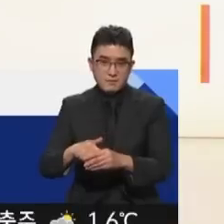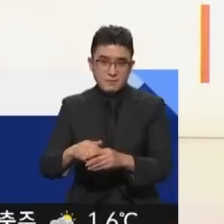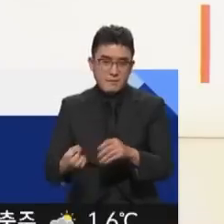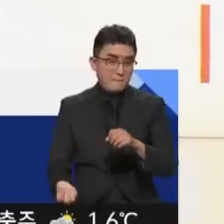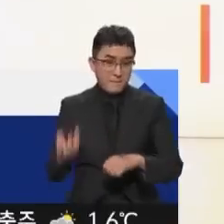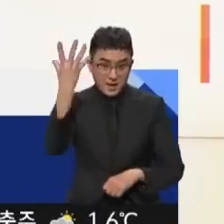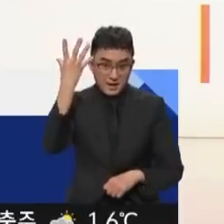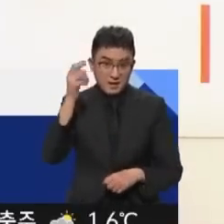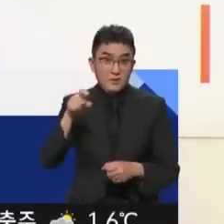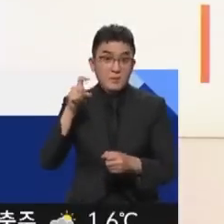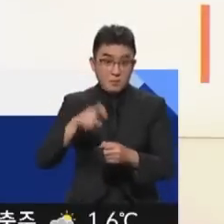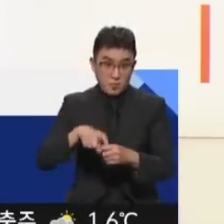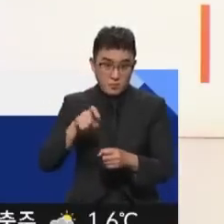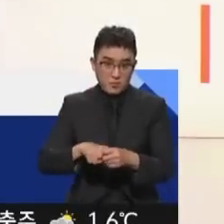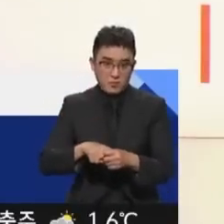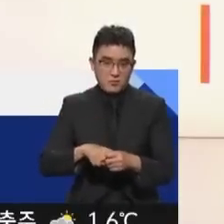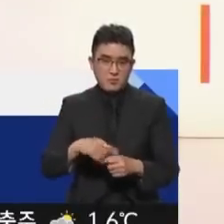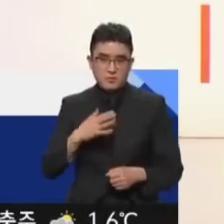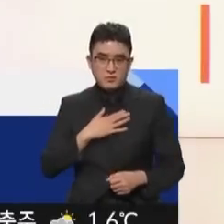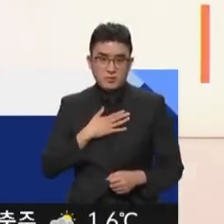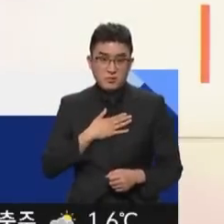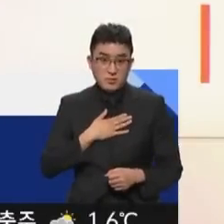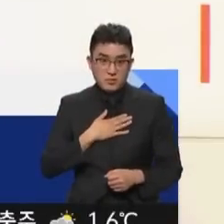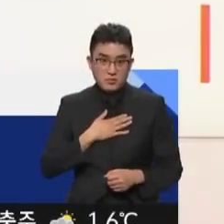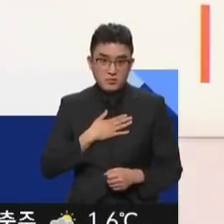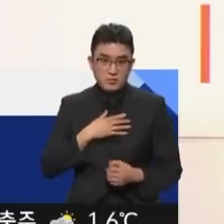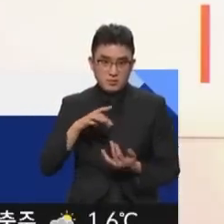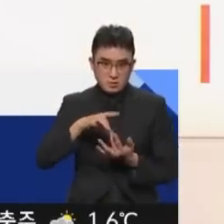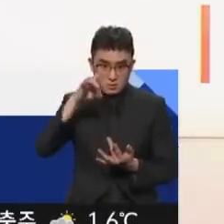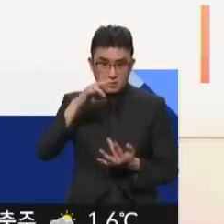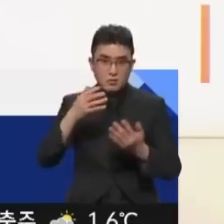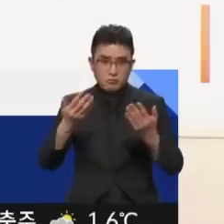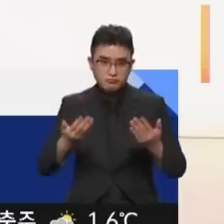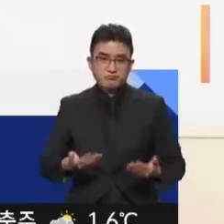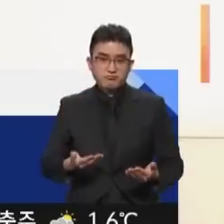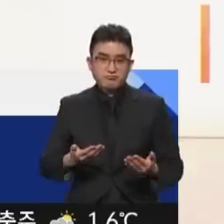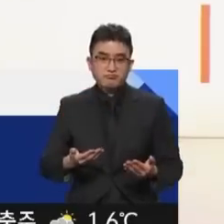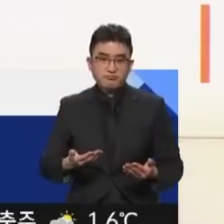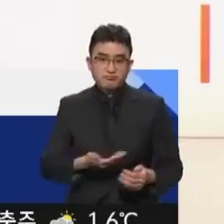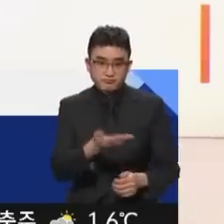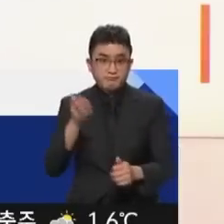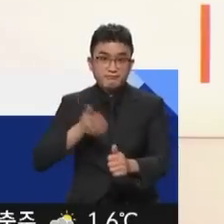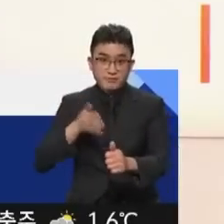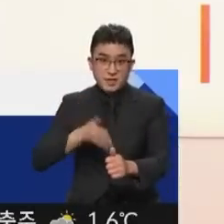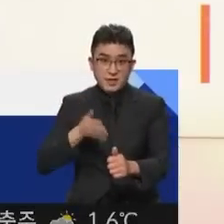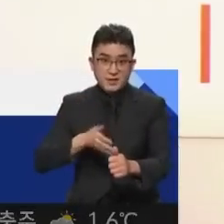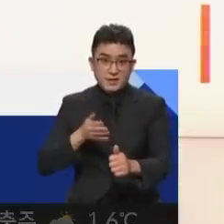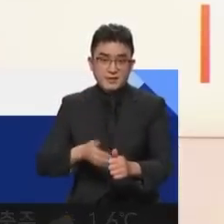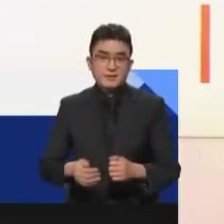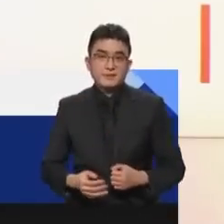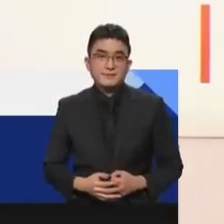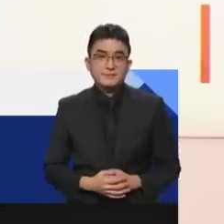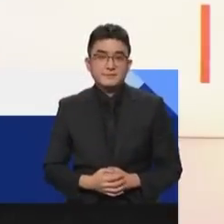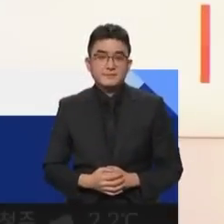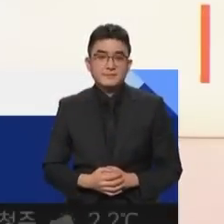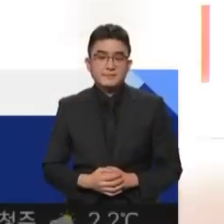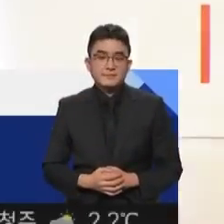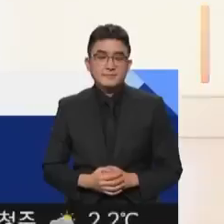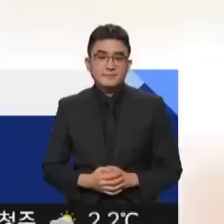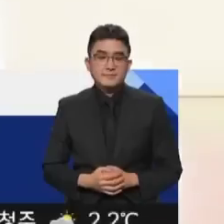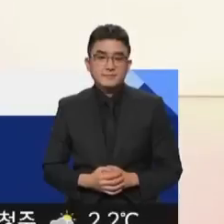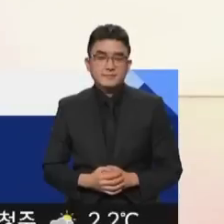대표로 저 김기현을 선택해 주실 것을 당원 여러분들께